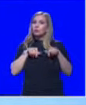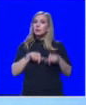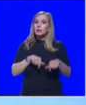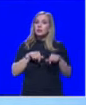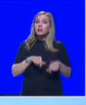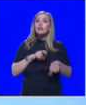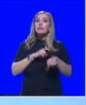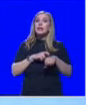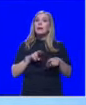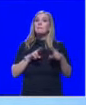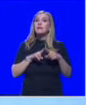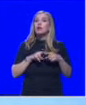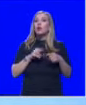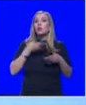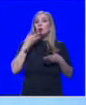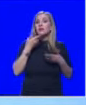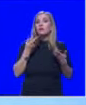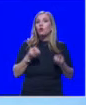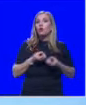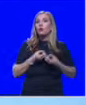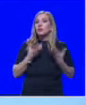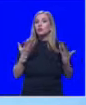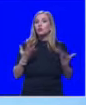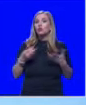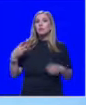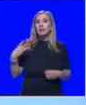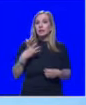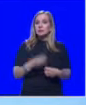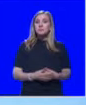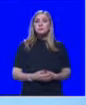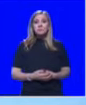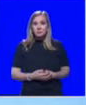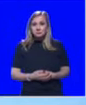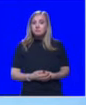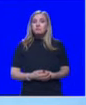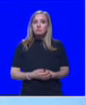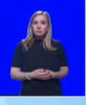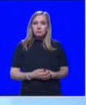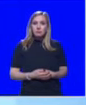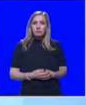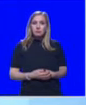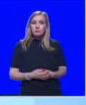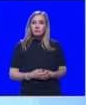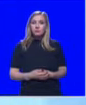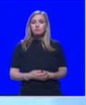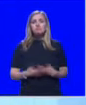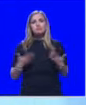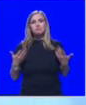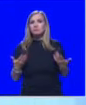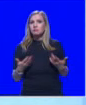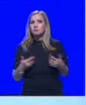среща с енергетиците. Ма Христо Иванов казва, че без Движението за права и свободи и без тяхната неоценима помощ, това управление би било невъзможно. Така